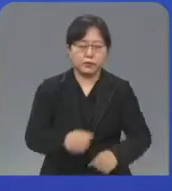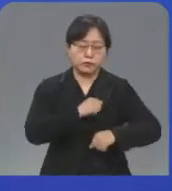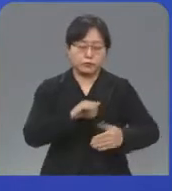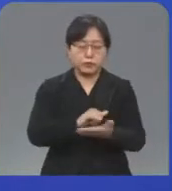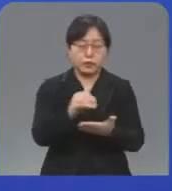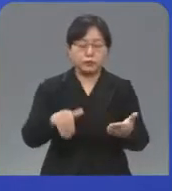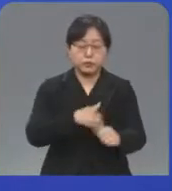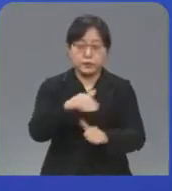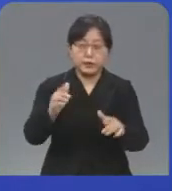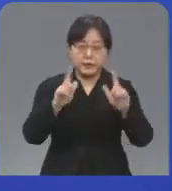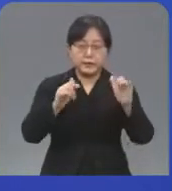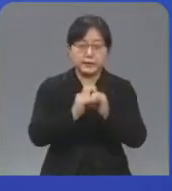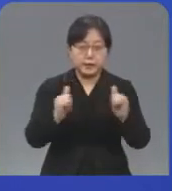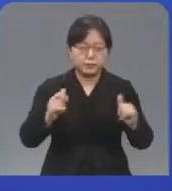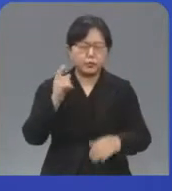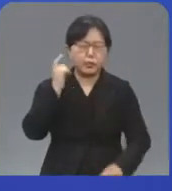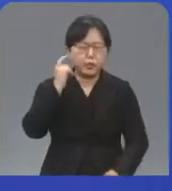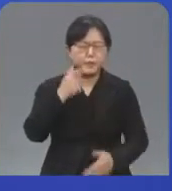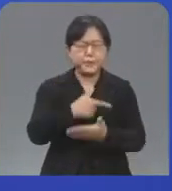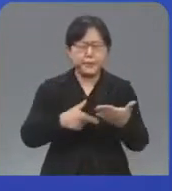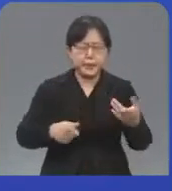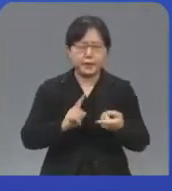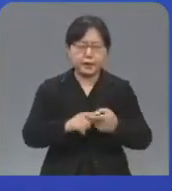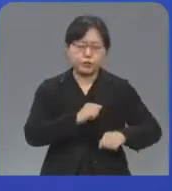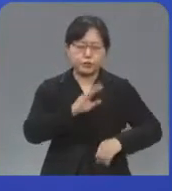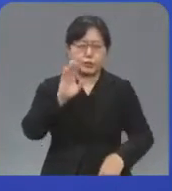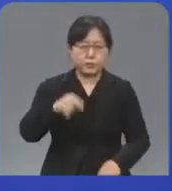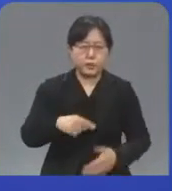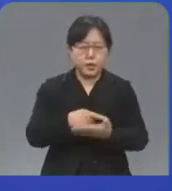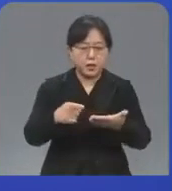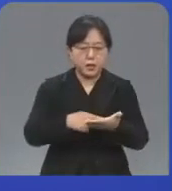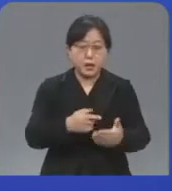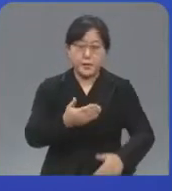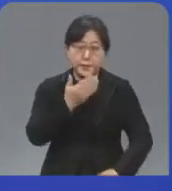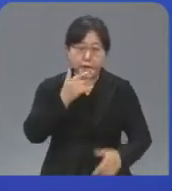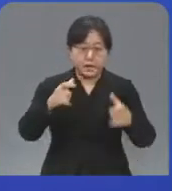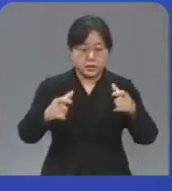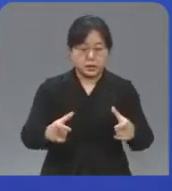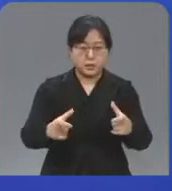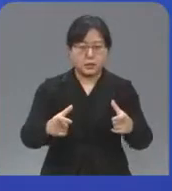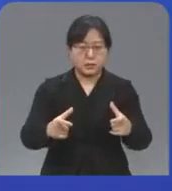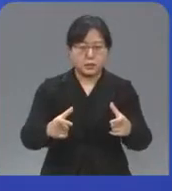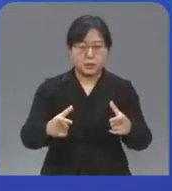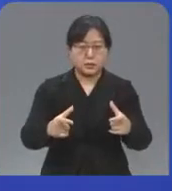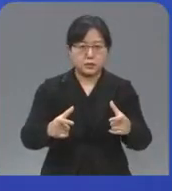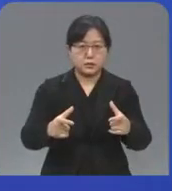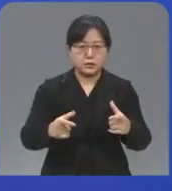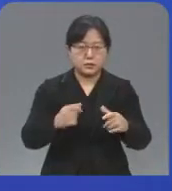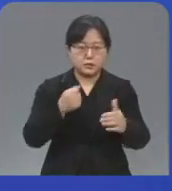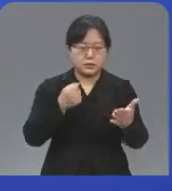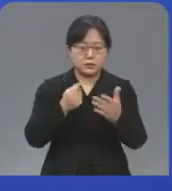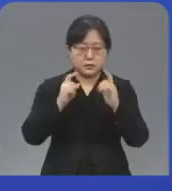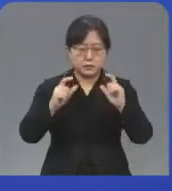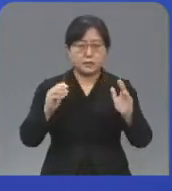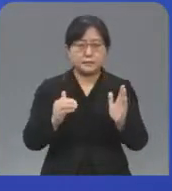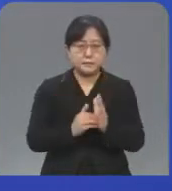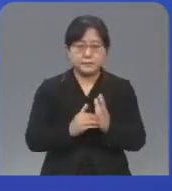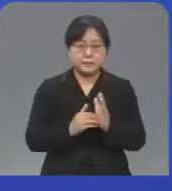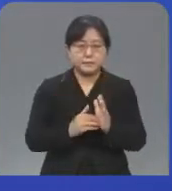군공항 근처에 사는 주민들의 소음 피해를 두고 국방부가 최근 보상 가능한 지역을 정하는 소음 대책 지역 지정안을